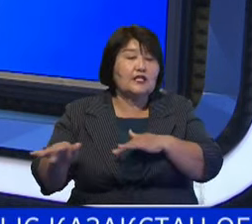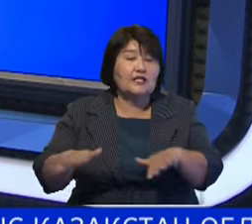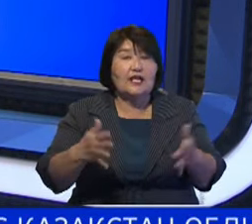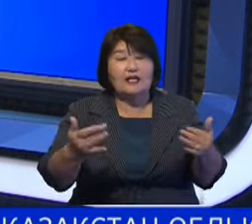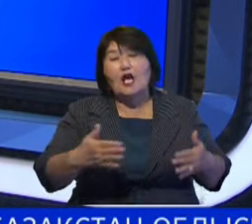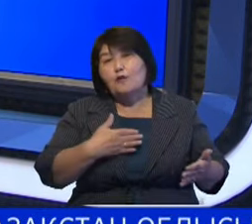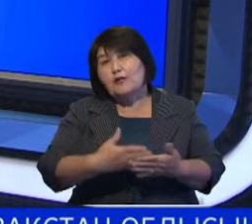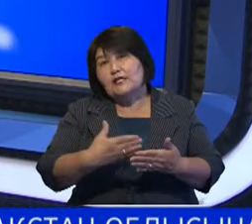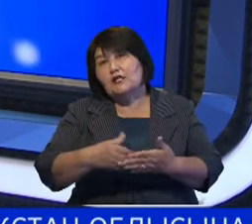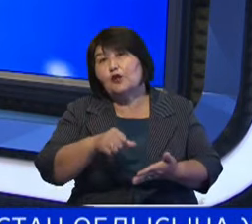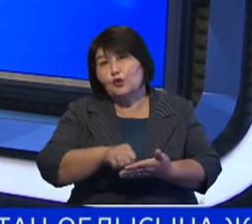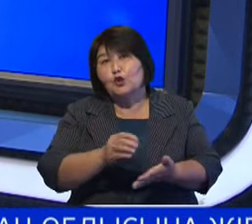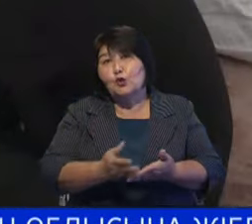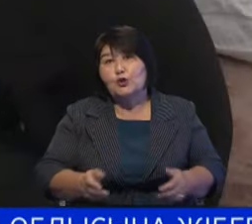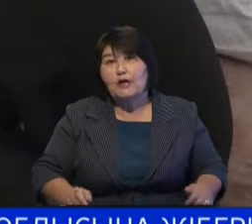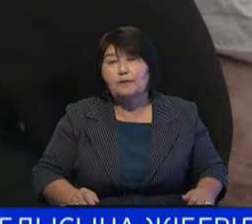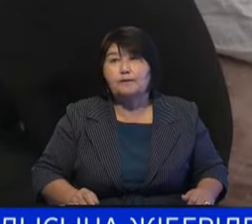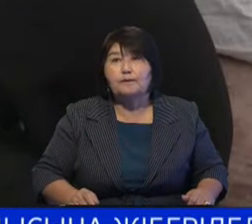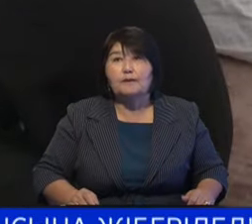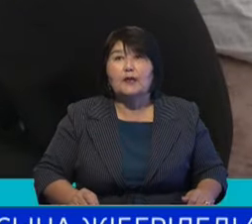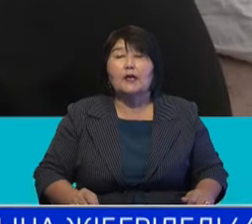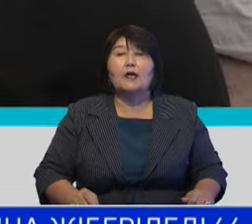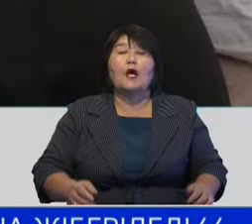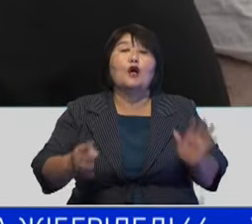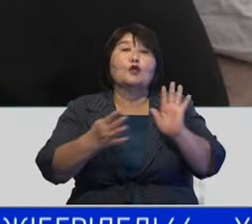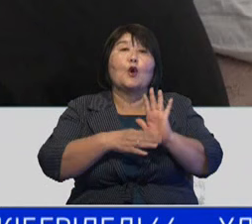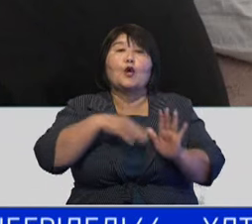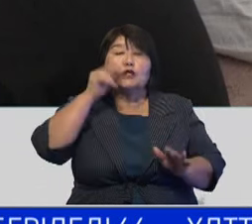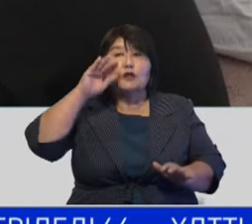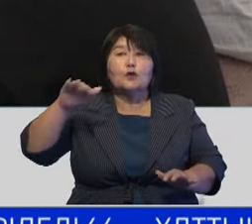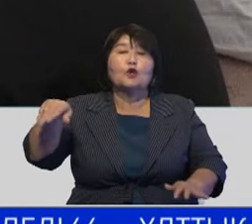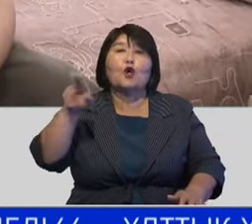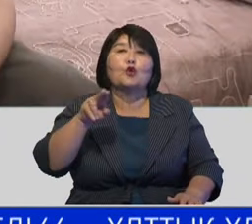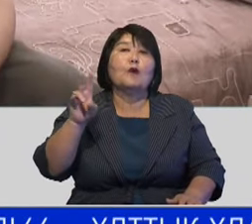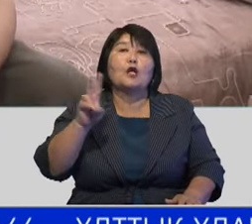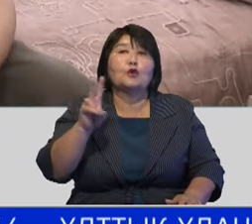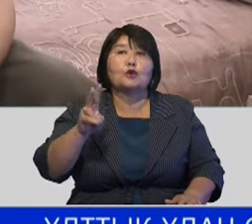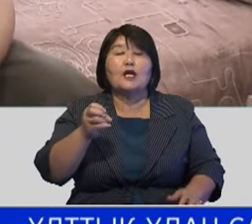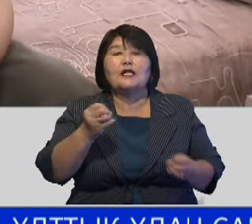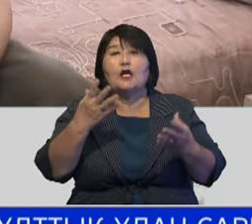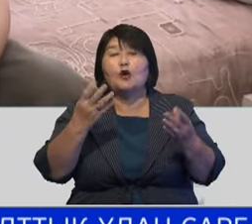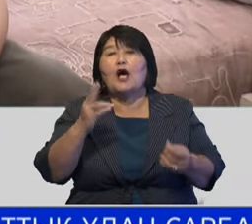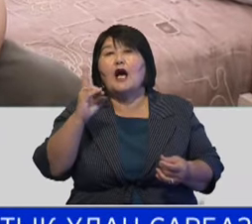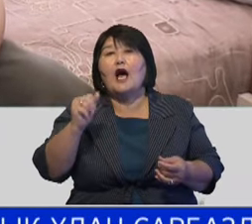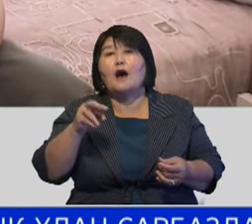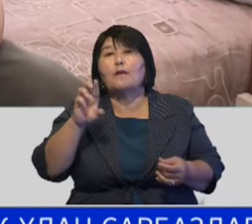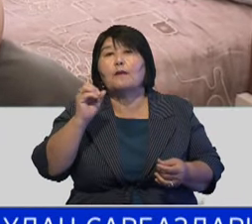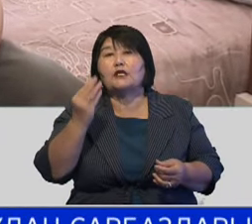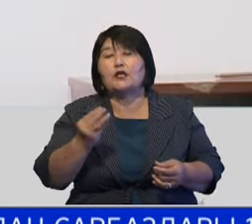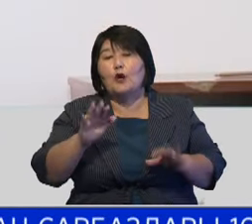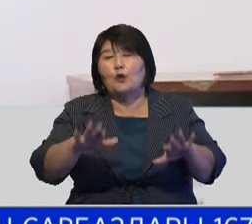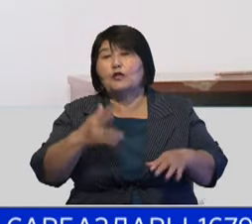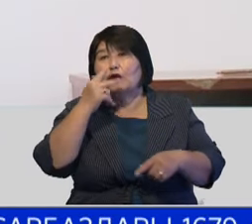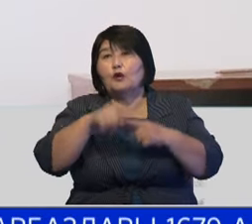тартылып, белсенділігін көрсетіліп жатыр. 9-шы сынып оқушысы Думанбек Нұржауып санаулы күнде Қамбаш орталығына үйренісіп